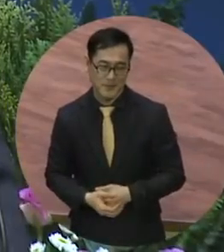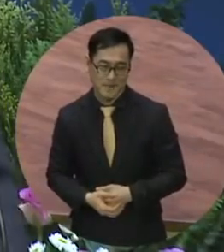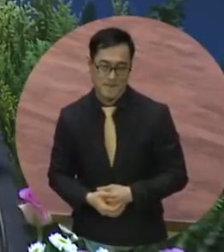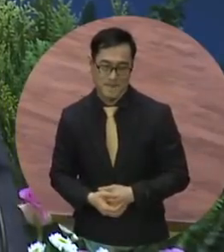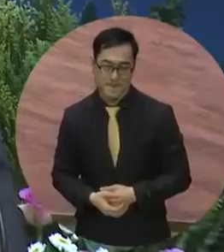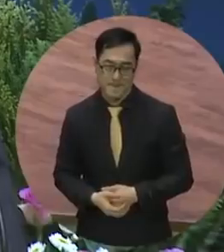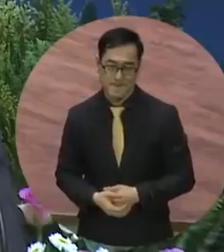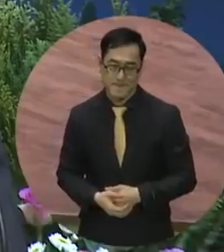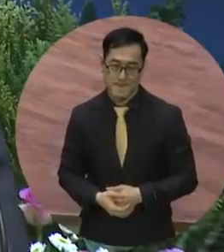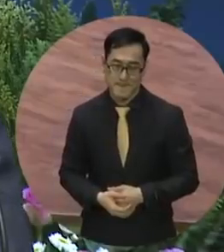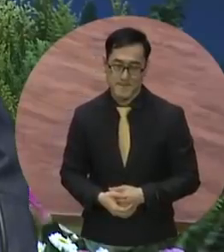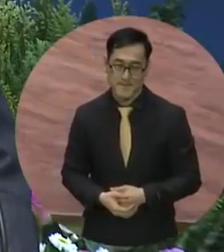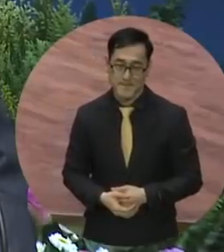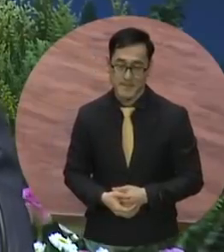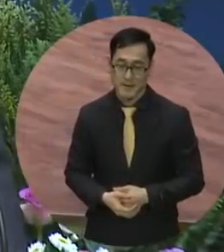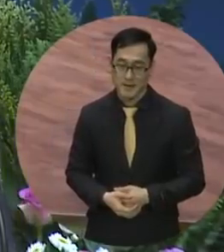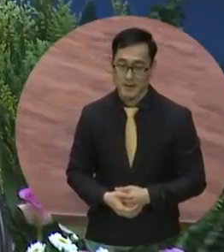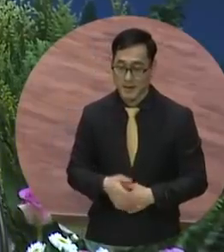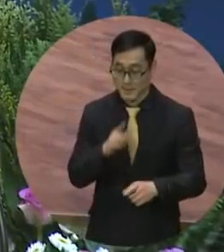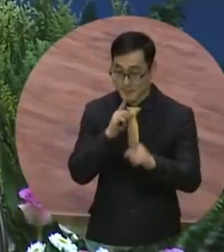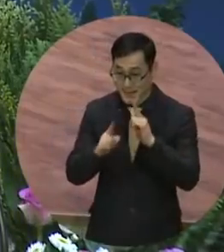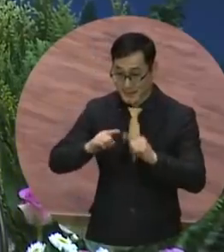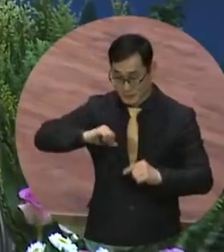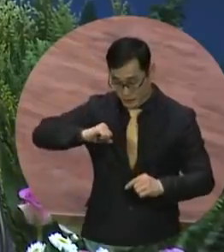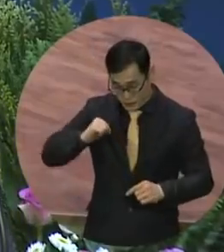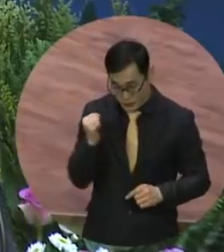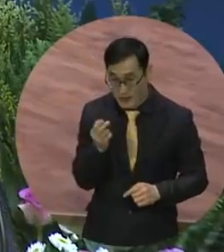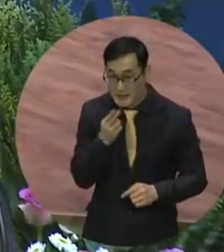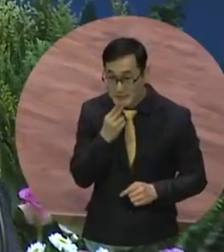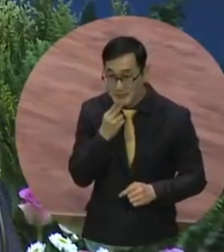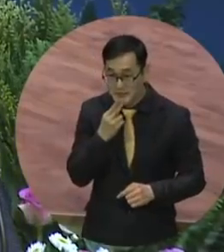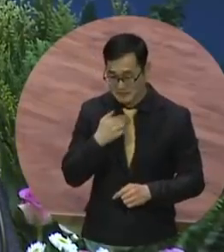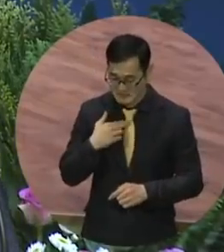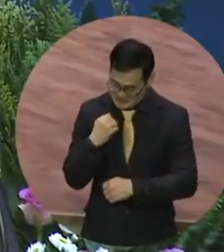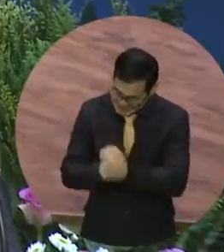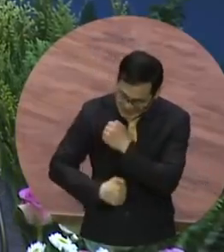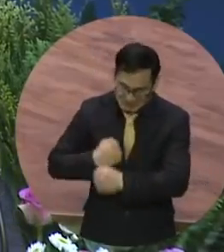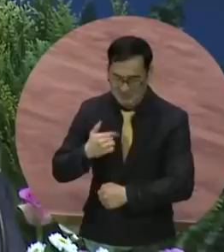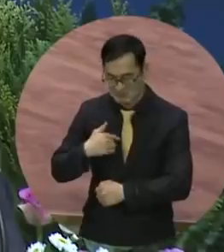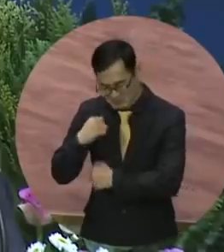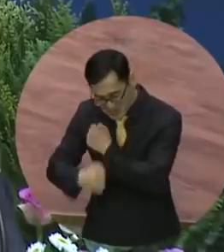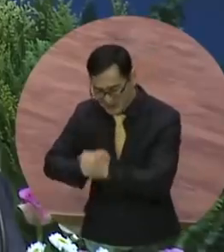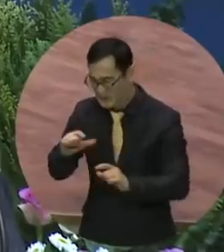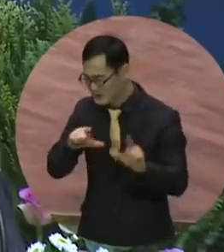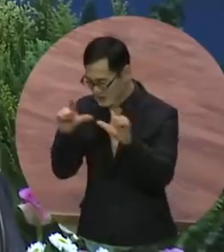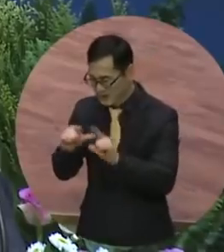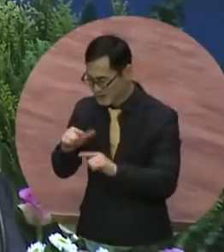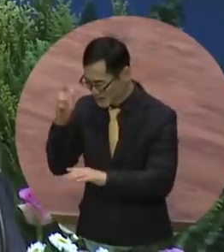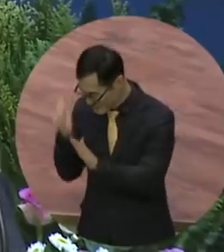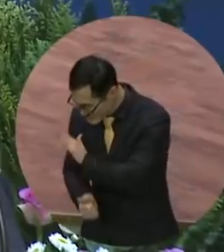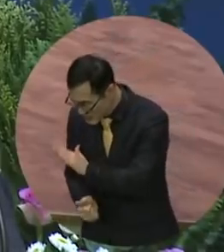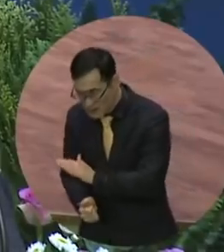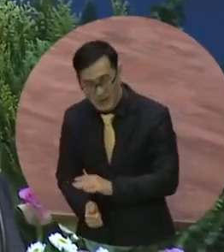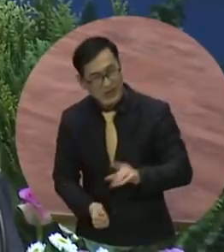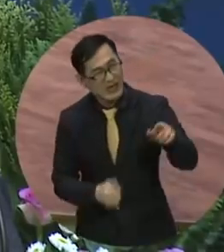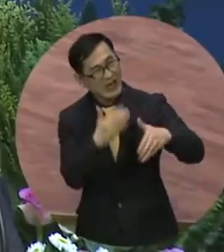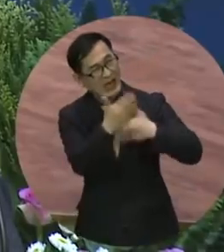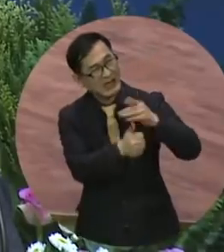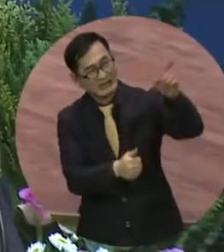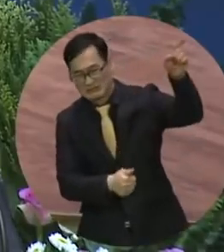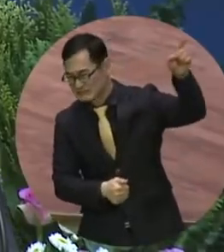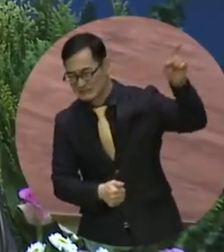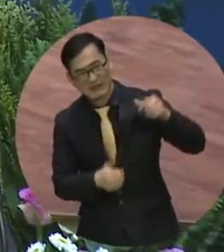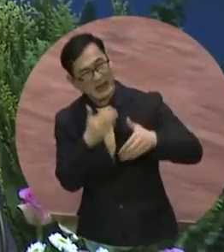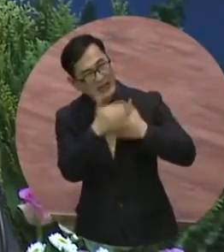말씀을 삶 속에 정해서 살지 않고 삶은 내 마음대로 살아. 그럼 하나님 원망해. 하나님 말씀대로 그물 던진 적이